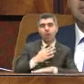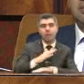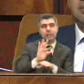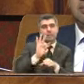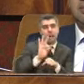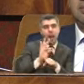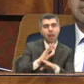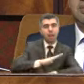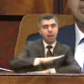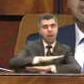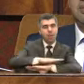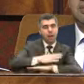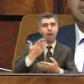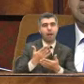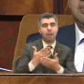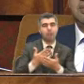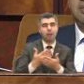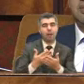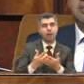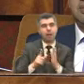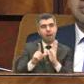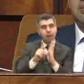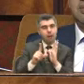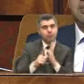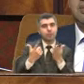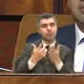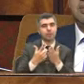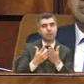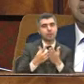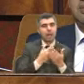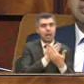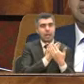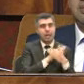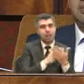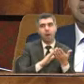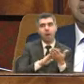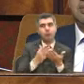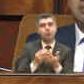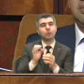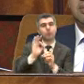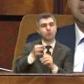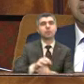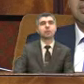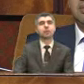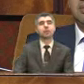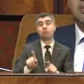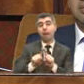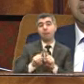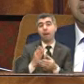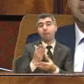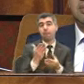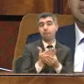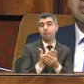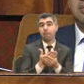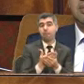نبيلة، المواطنة، التضوع، التسامح، احترام الآخر. لذلك قضاياه، وبما